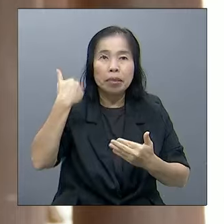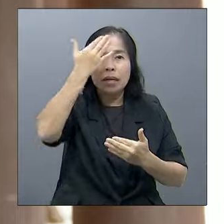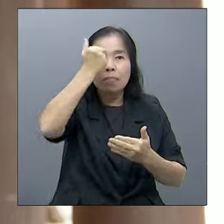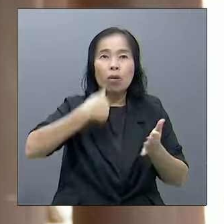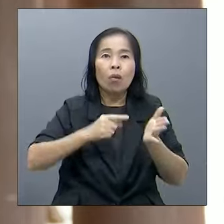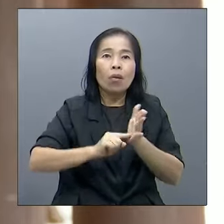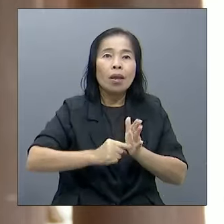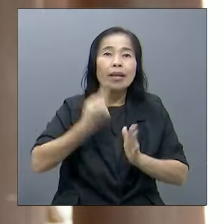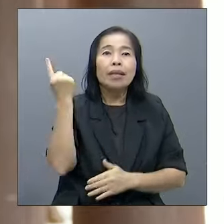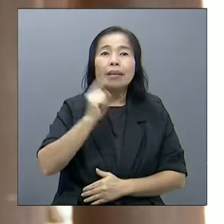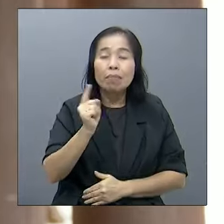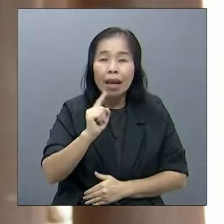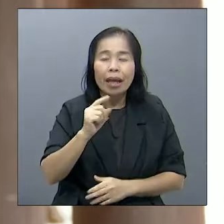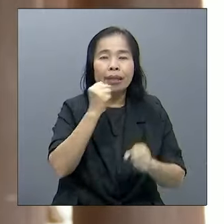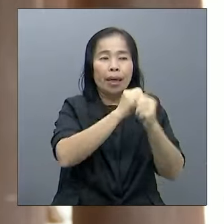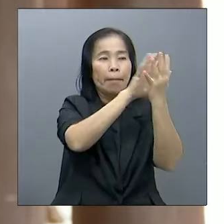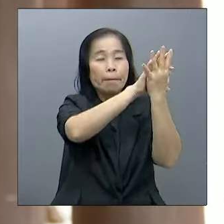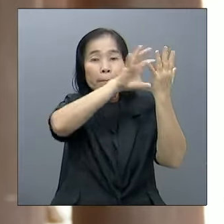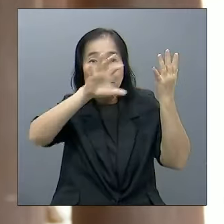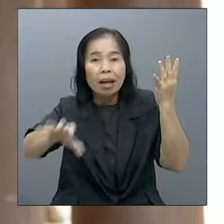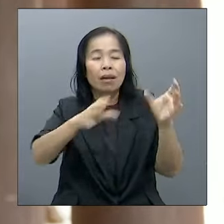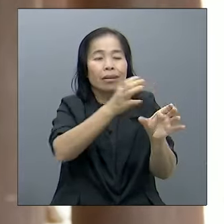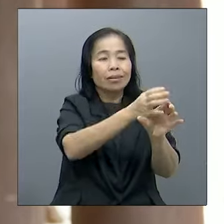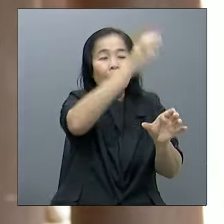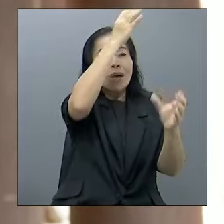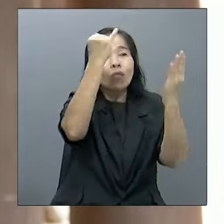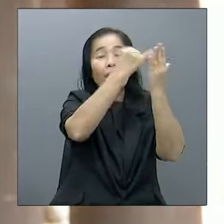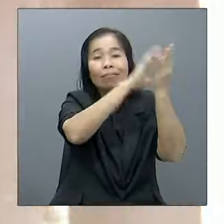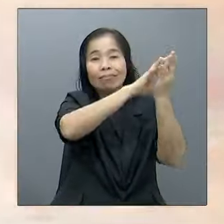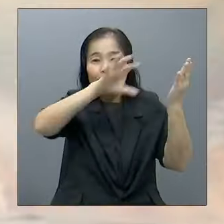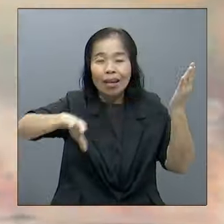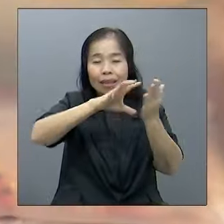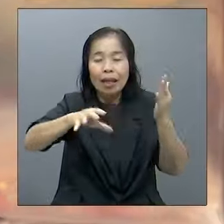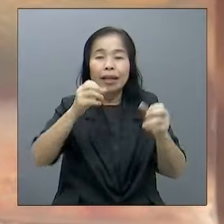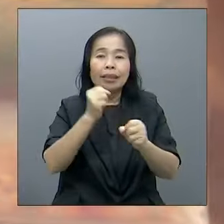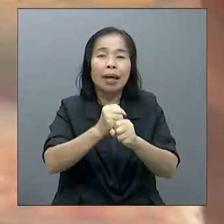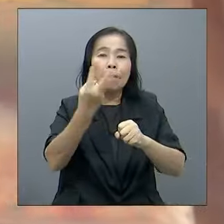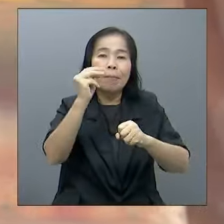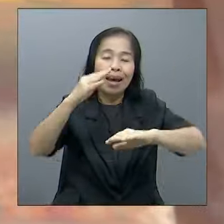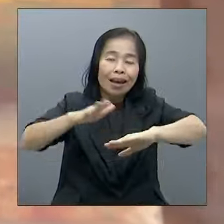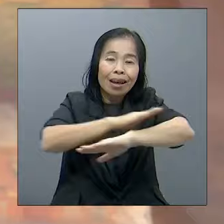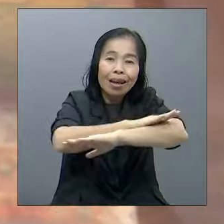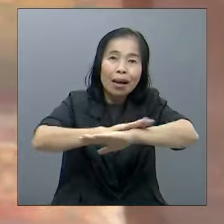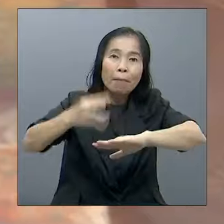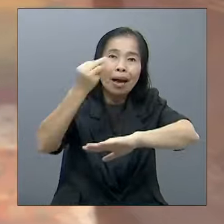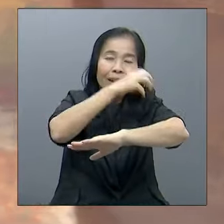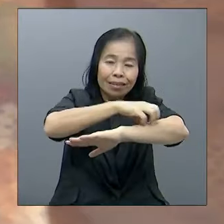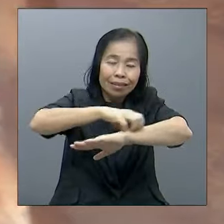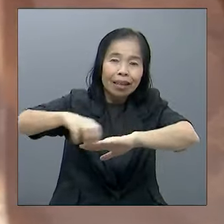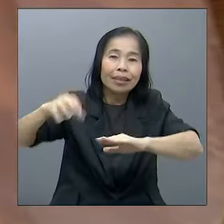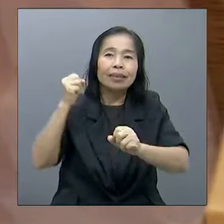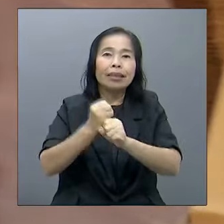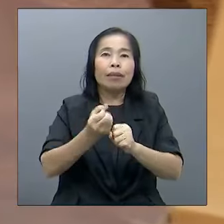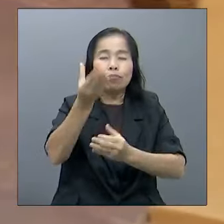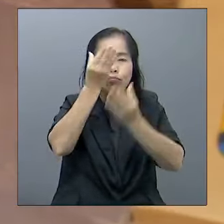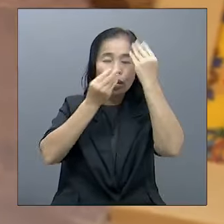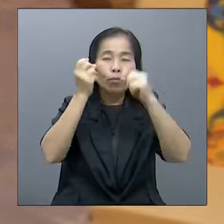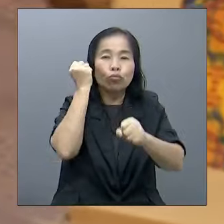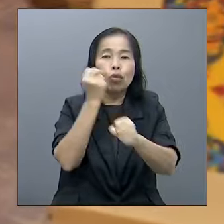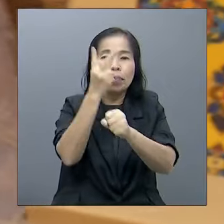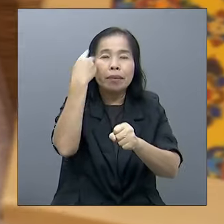ากการที่เราคัดลอกลายต่างๆเนี่ยค่ะแล้วก็ทำลงบนแผ่นไม้อันนั้นก็ใช้เวลาประมาณ2ปีในการเรียนรู้ซึ่งเป็นผ้า